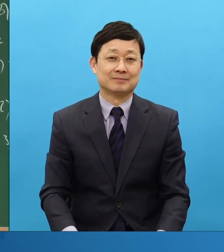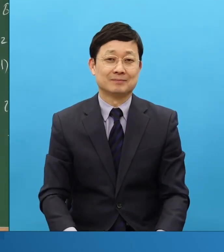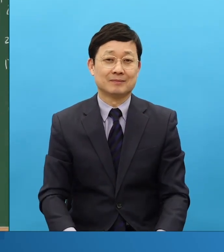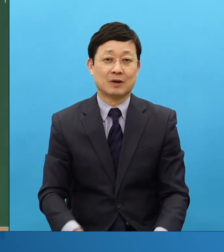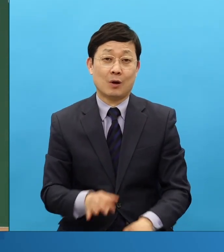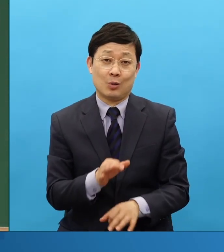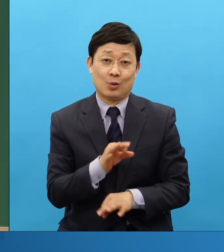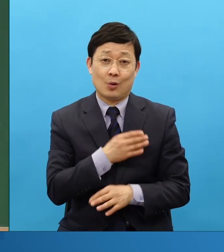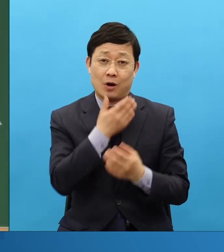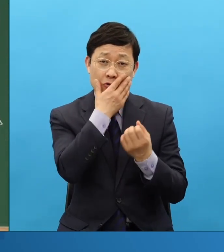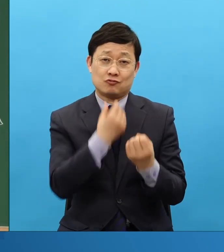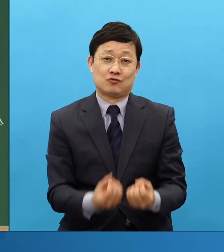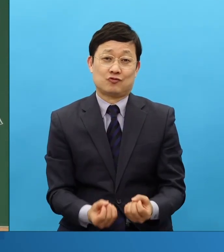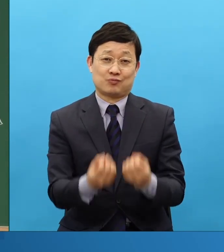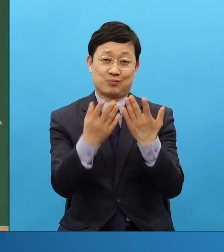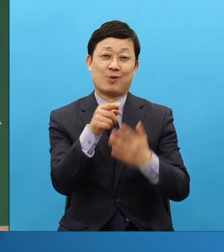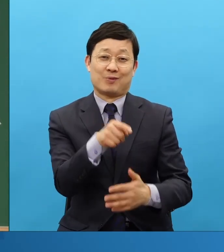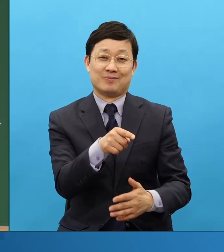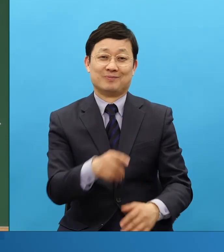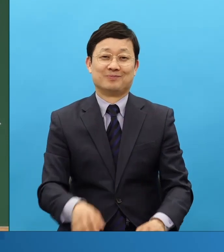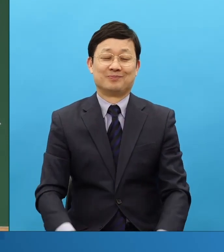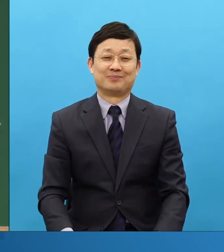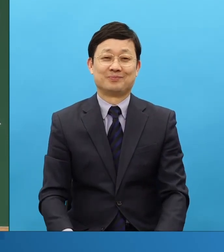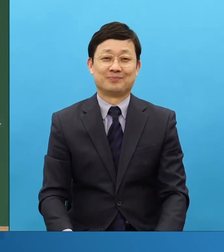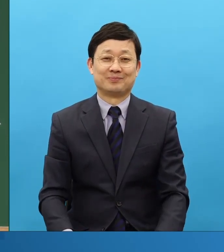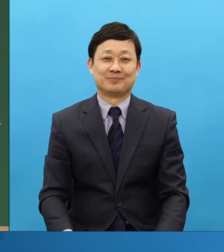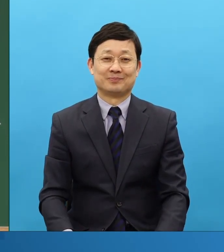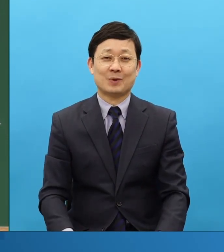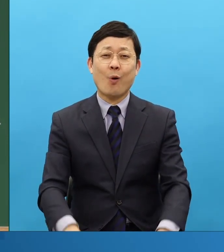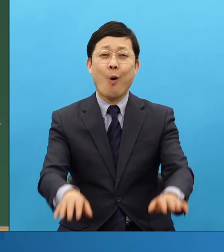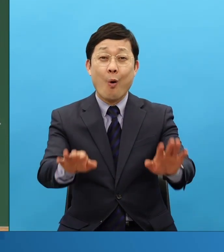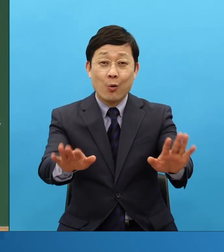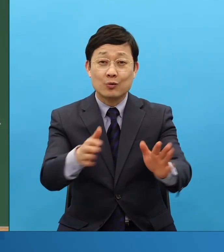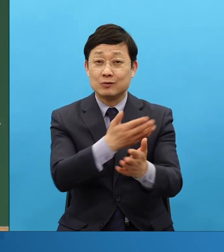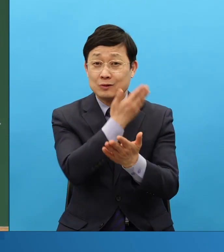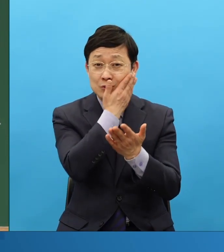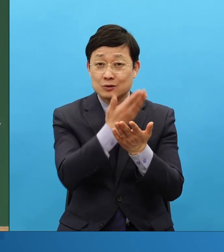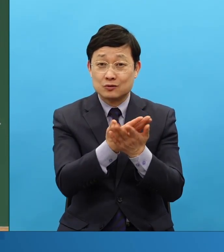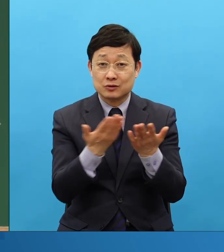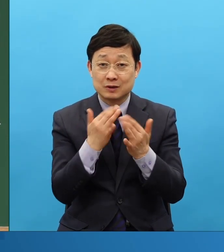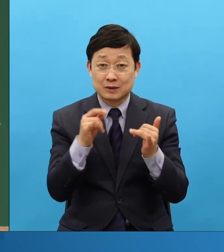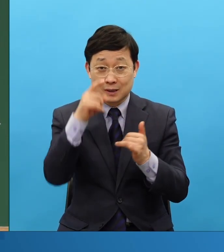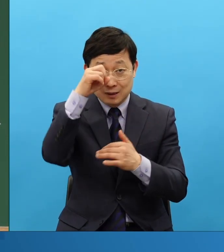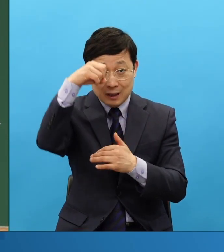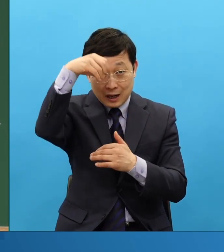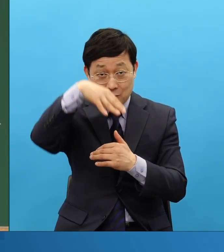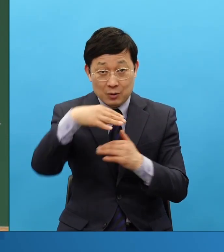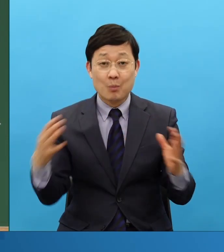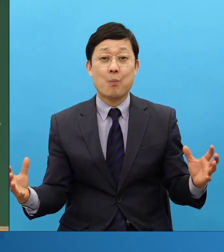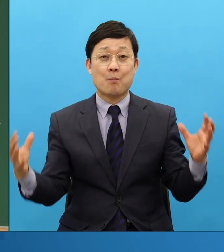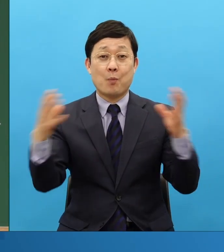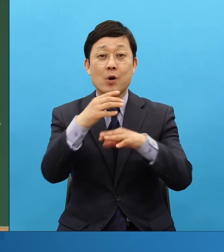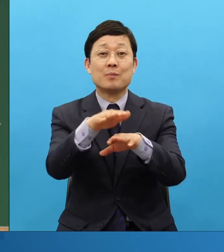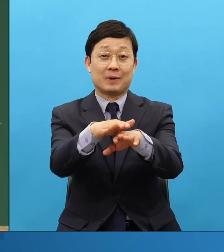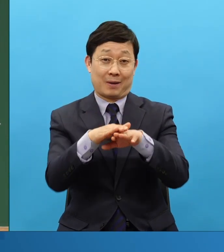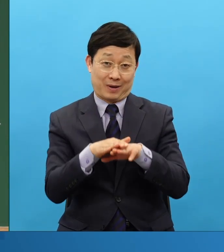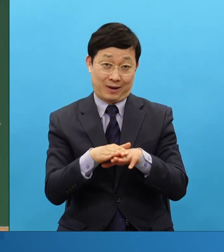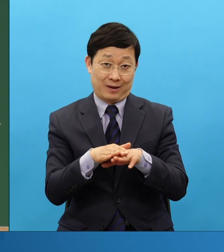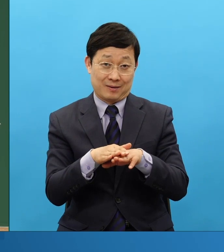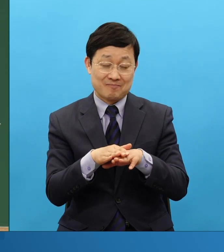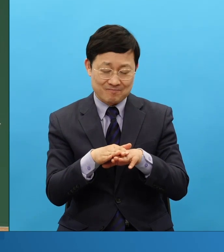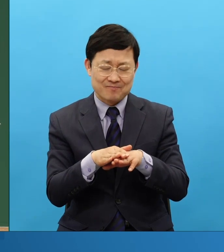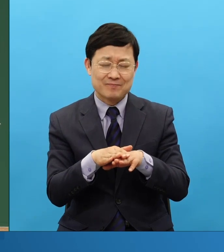축복을 말합니다. And we're talking about this tremendous 오늘이 중직자, 중대원, 중직자